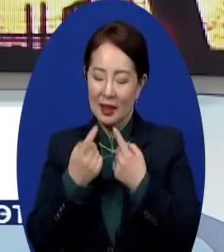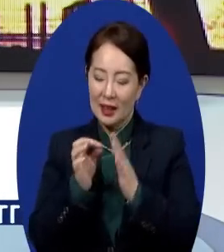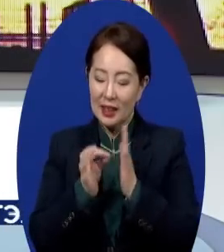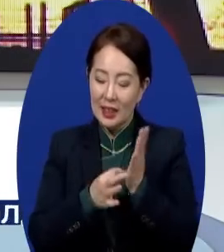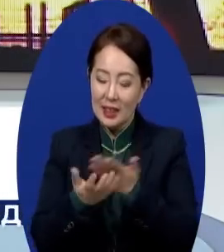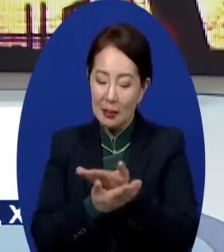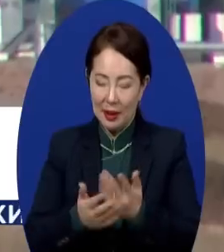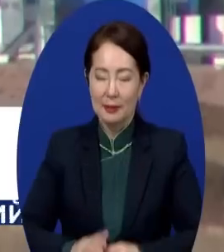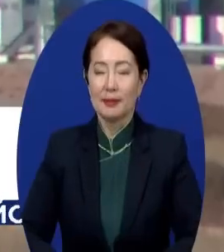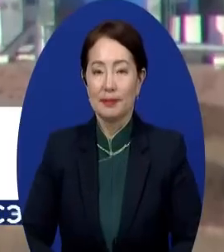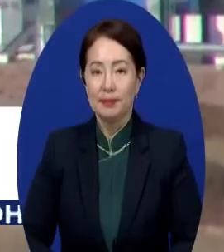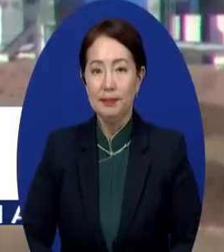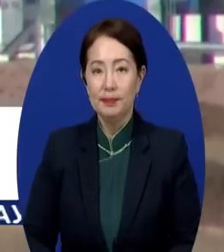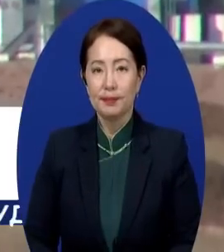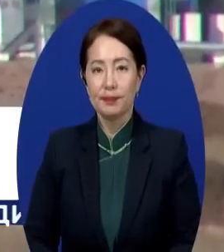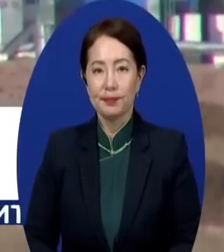хэлэлцлээ.